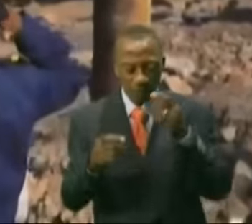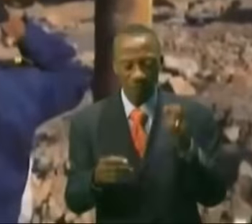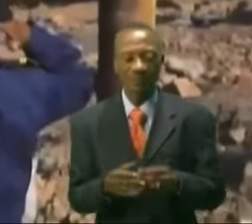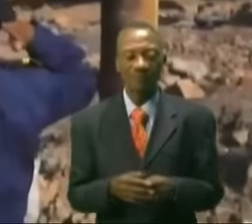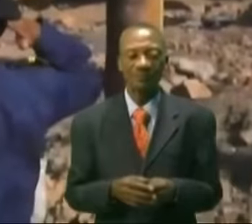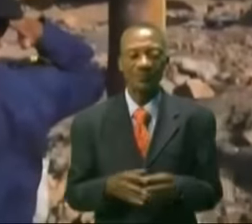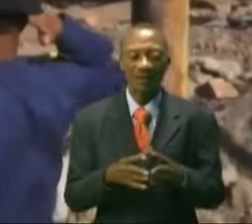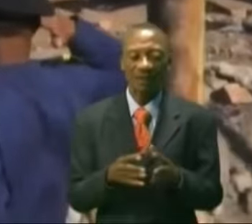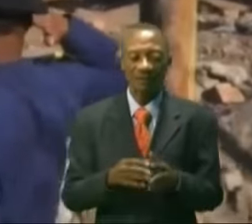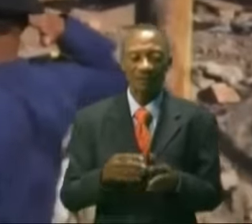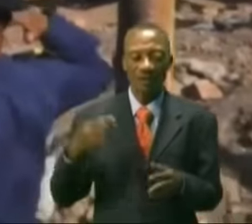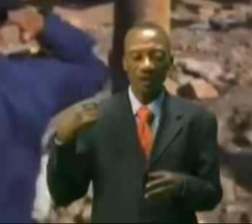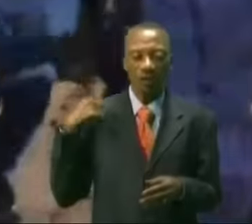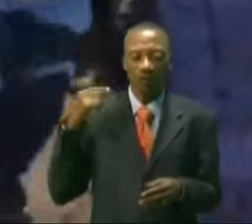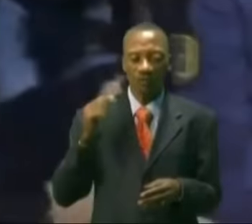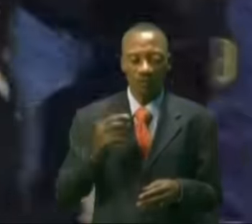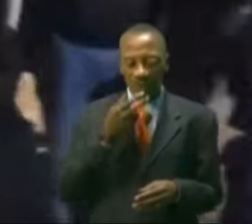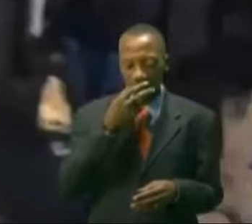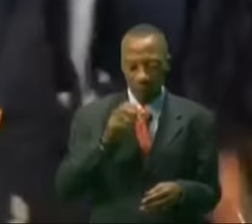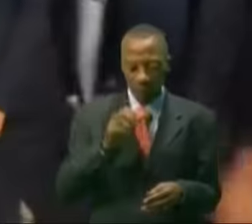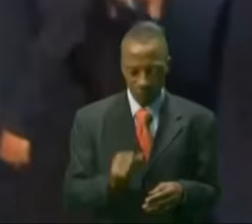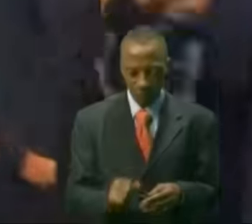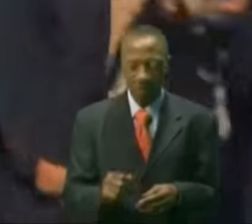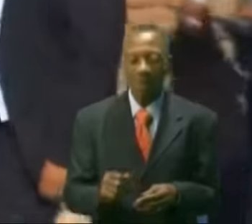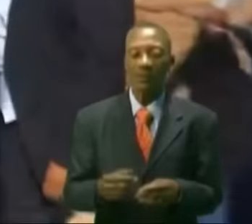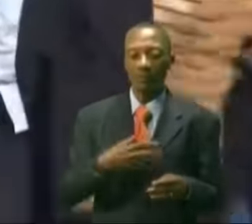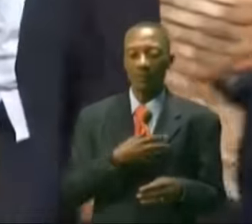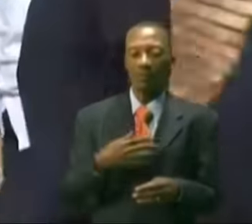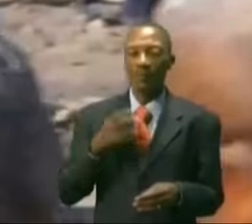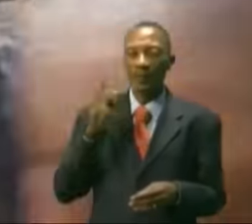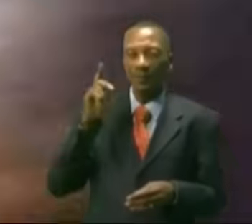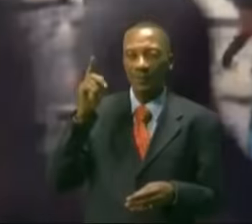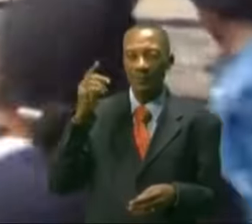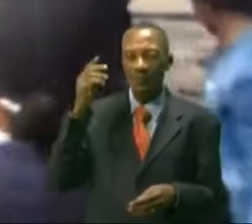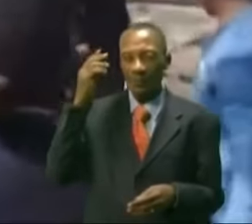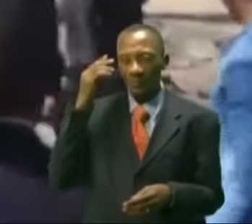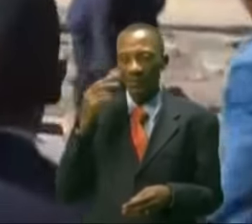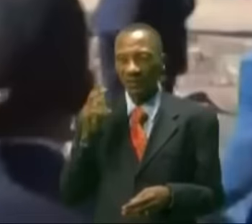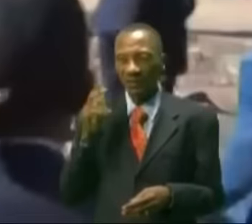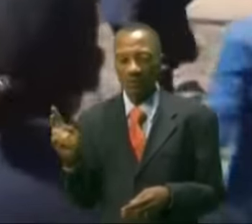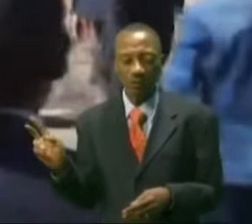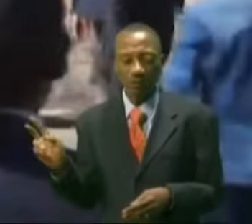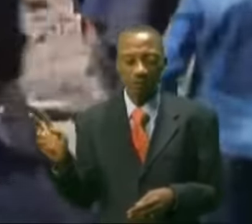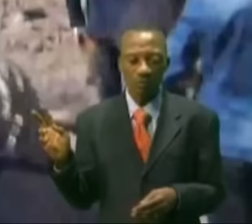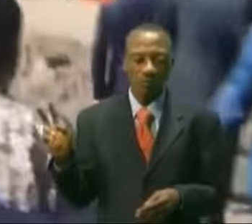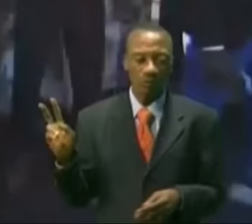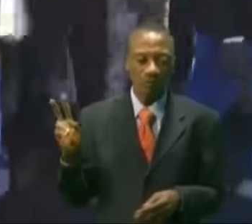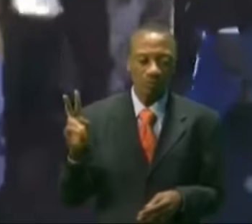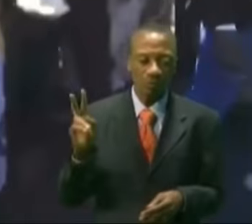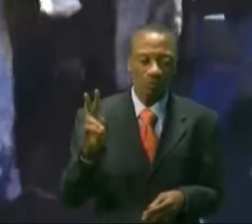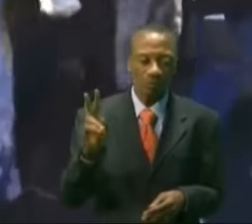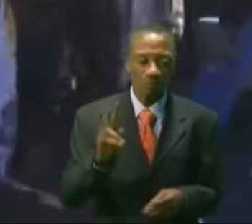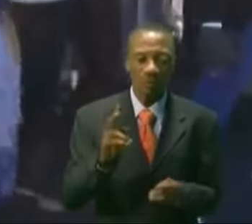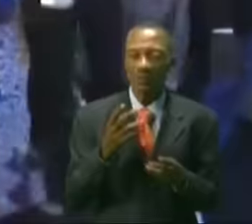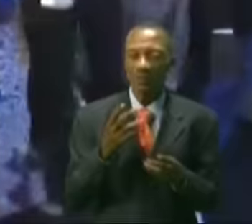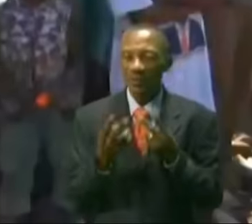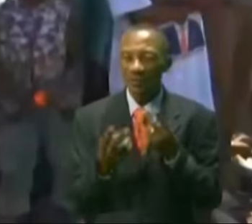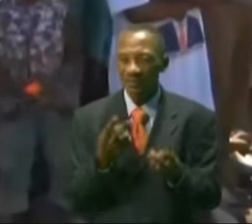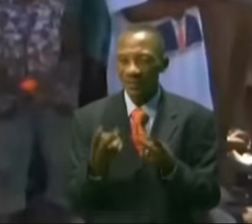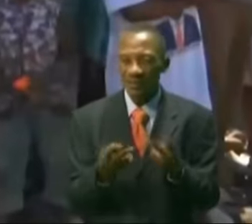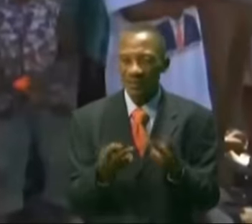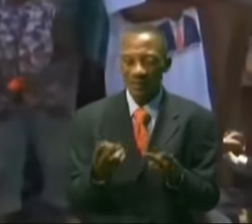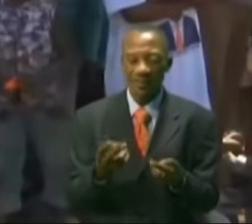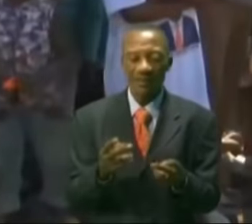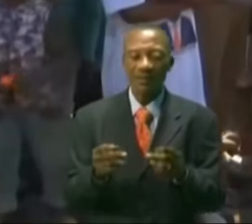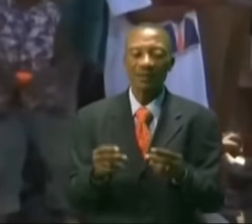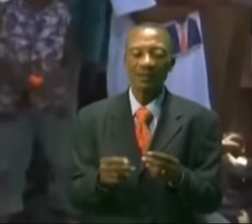Kivu, Jean-Jacques Pourroussi, la première ministre a écouté les familles pour qui elle a apporté de l'aide en urgence à cause